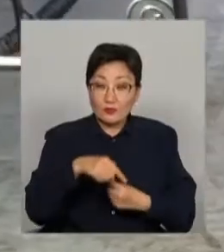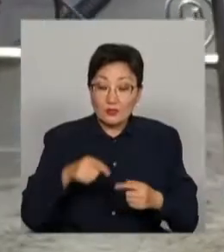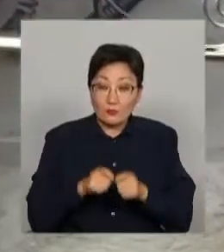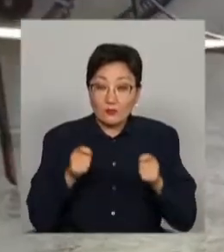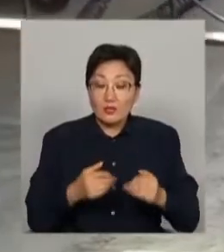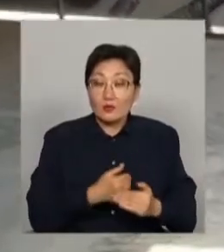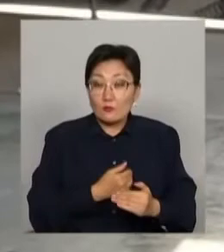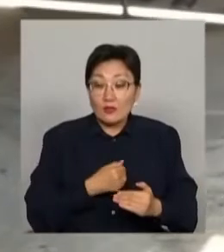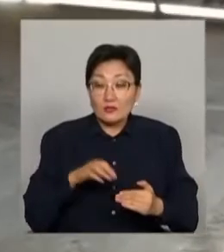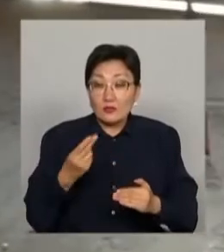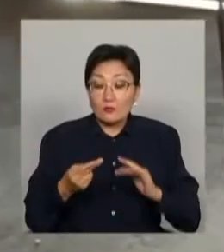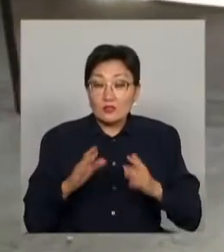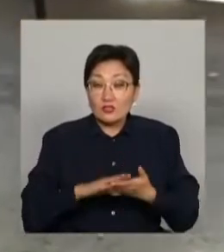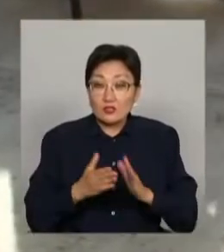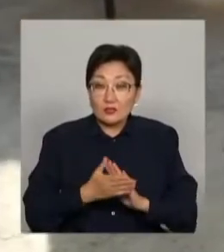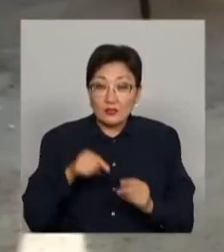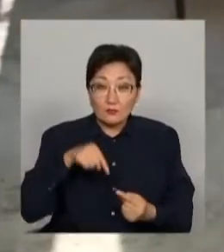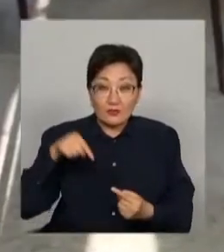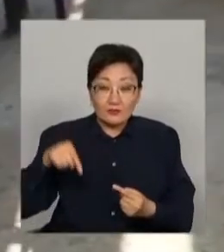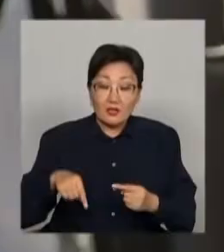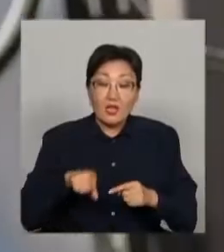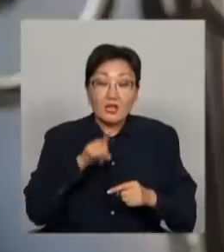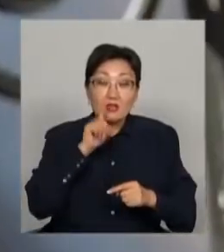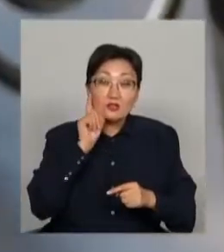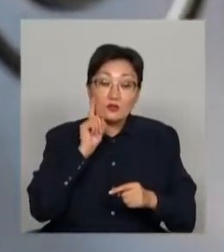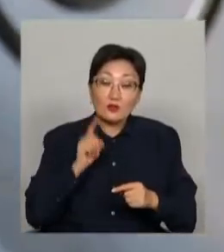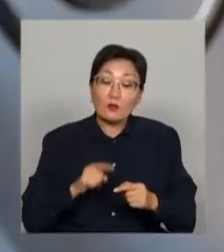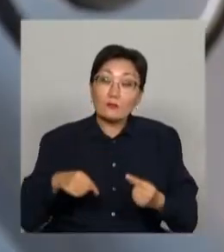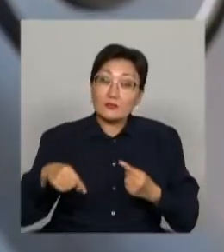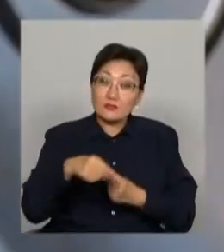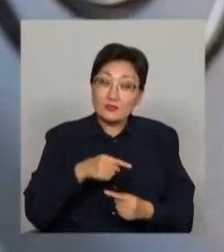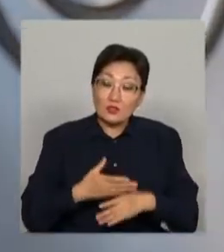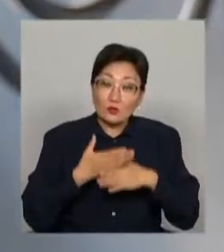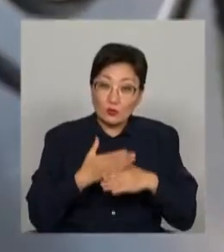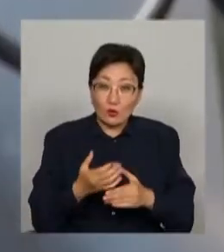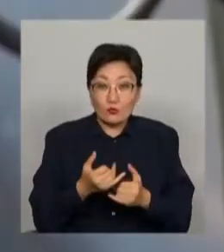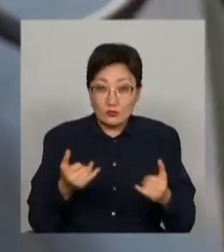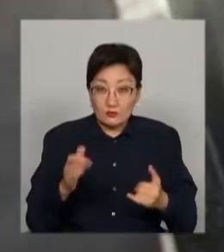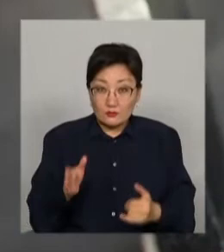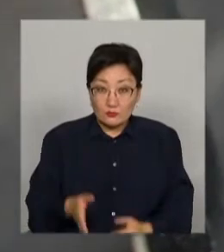ниетті барлық әлеуметтік жағдайы келмейтін жастардың бастамаларына қолдау көрсетіледі.